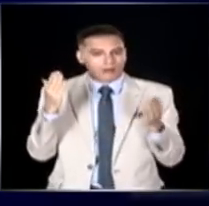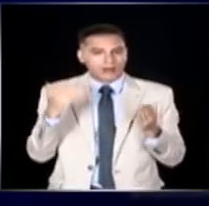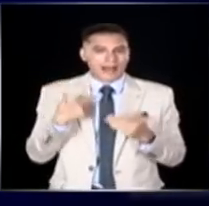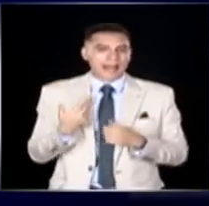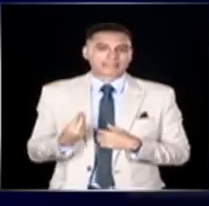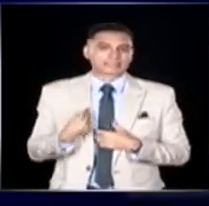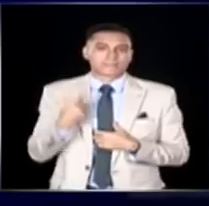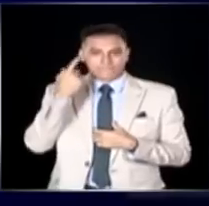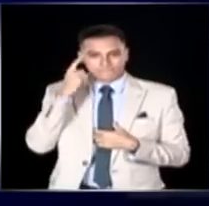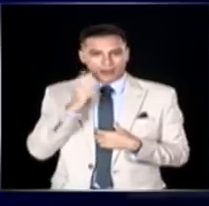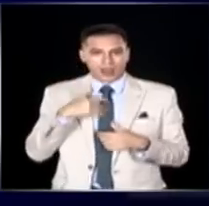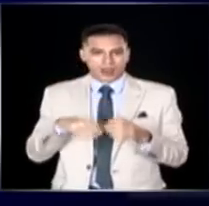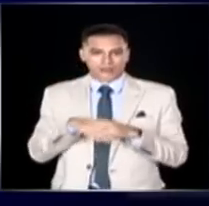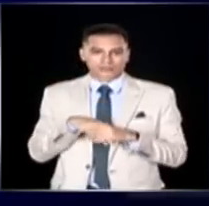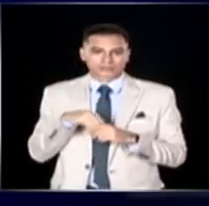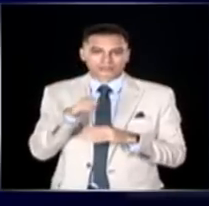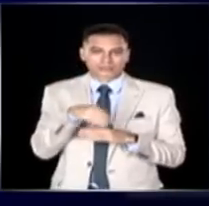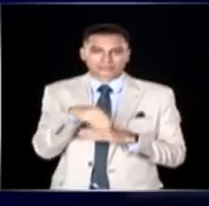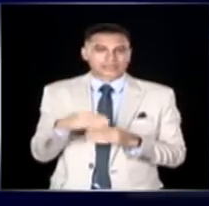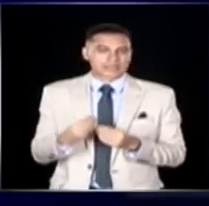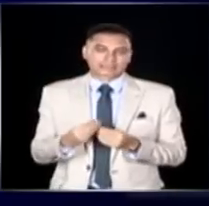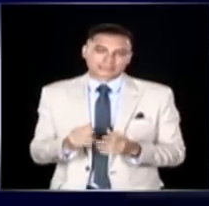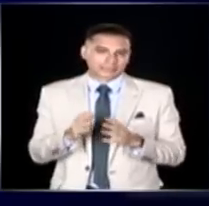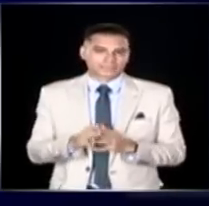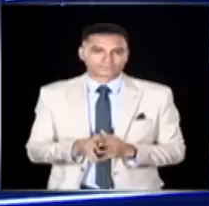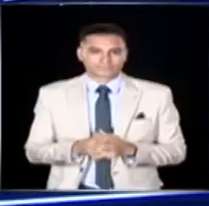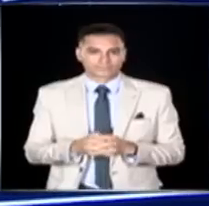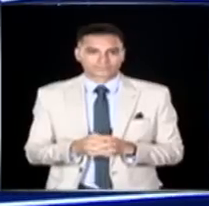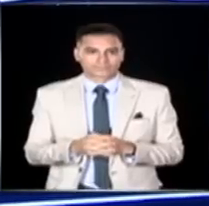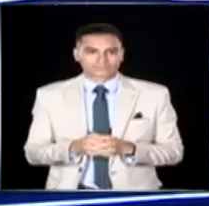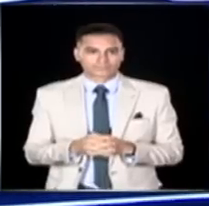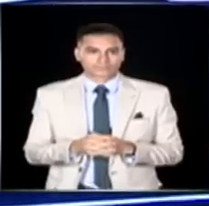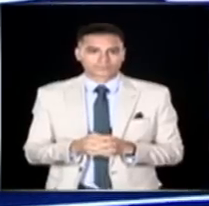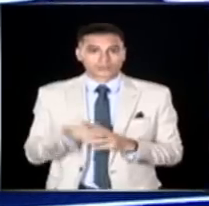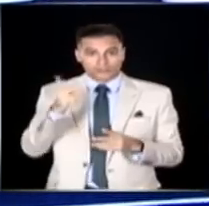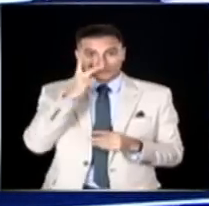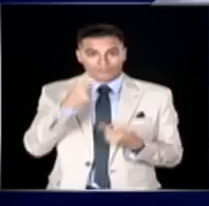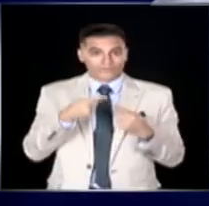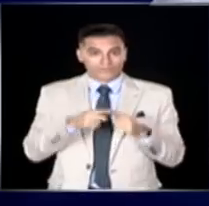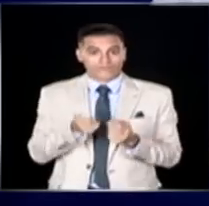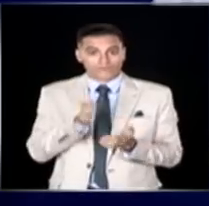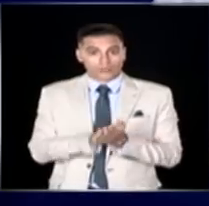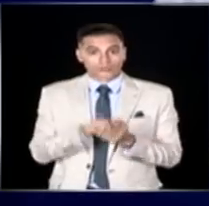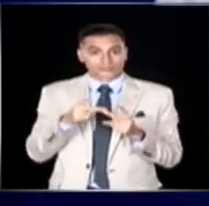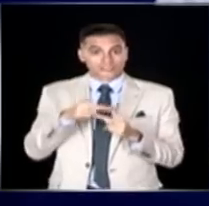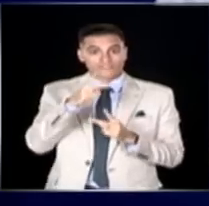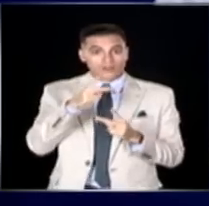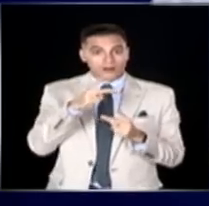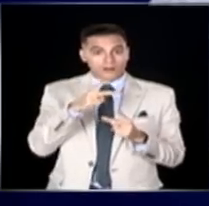قوي ما صممتش انا لازم اعمل ايه يعني بالظبط. حتى لو جات لك فرصه انك تشتغلي برا، ما